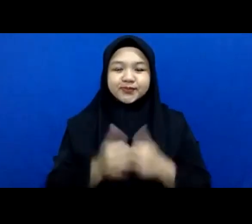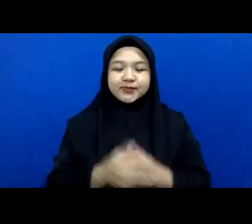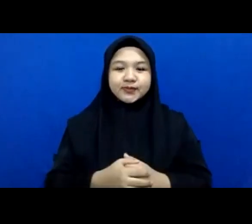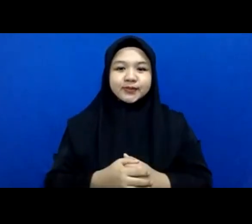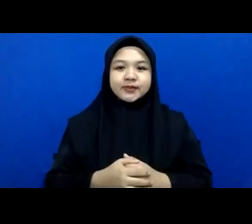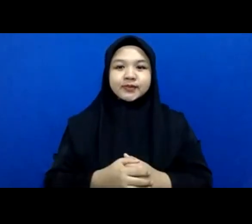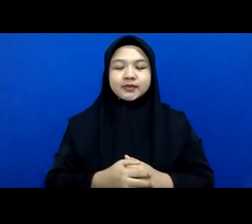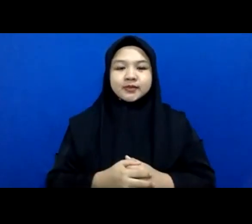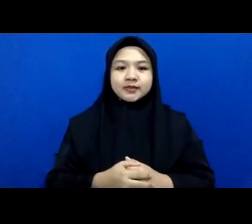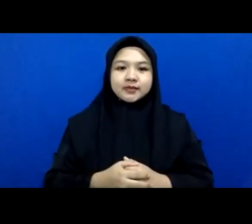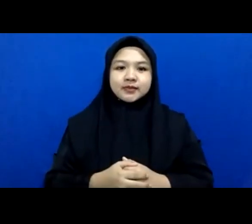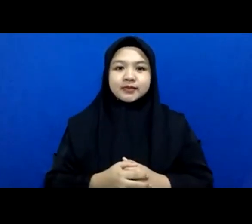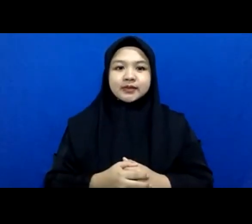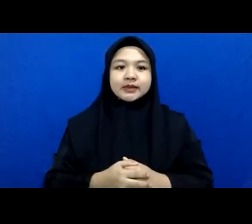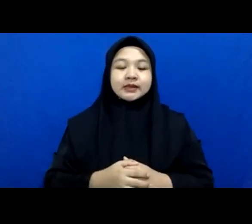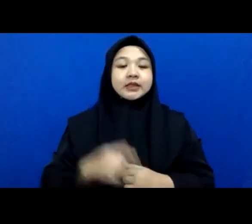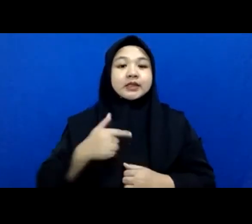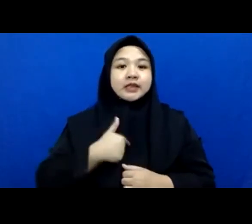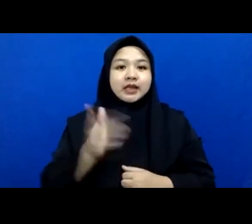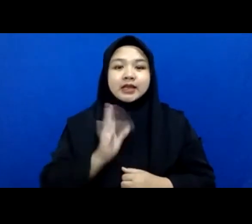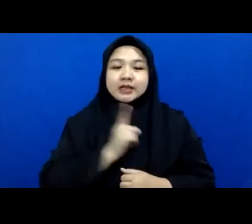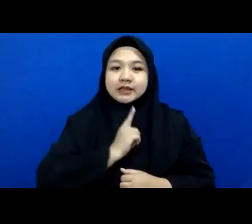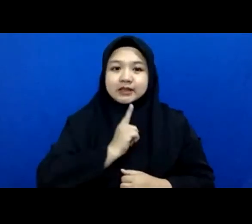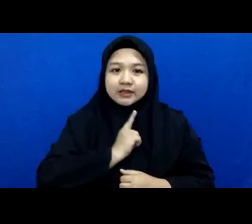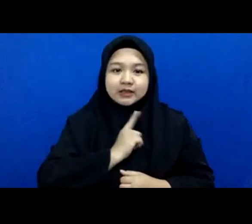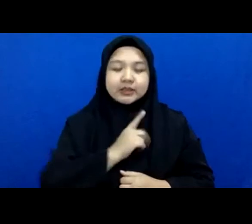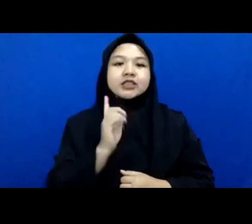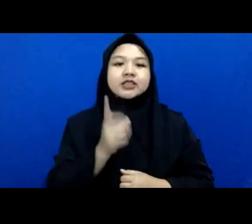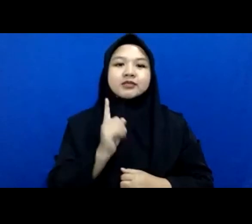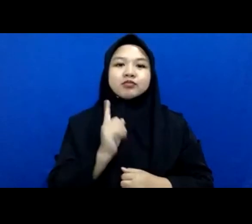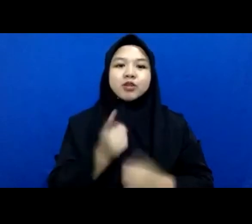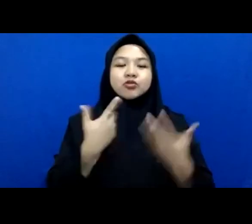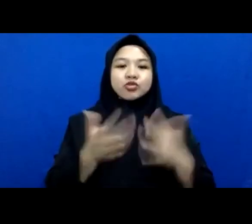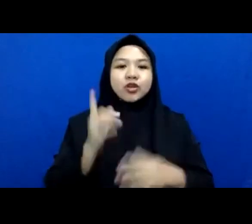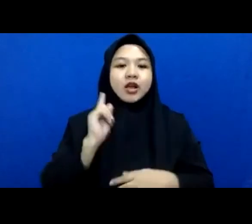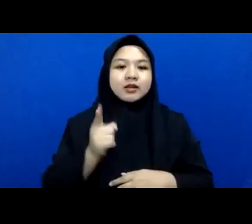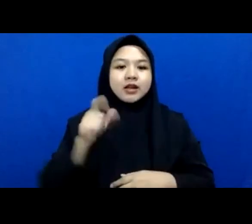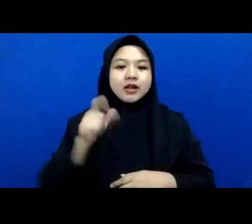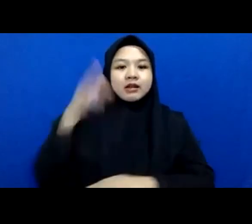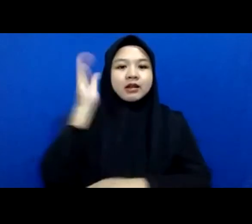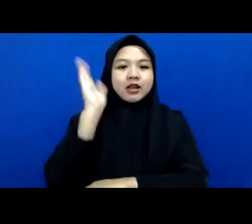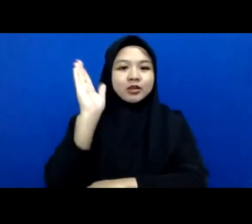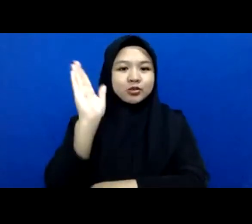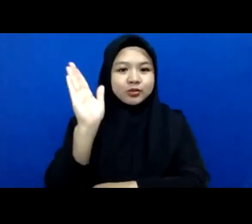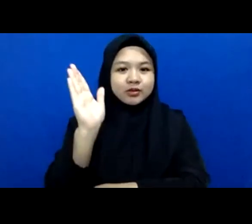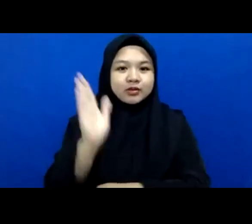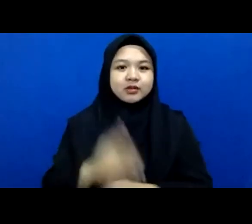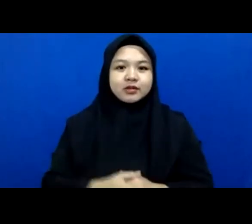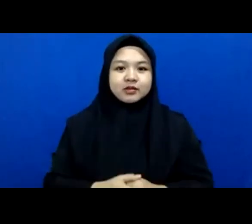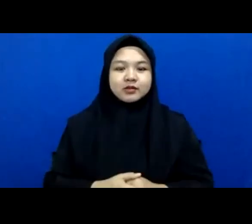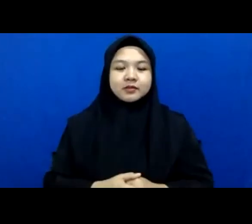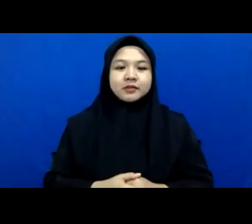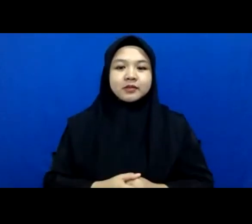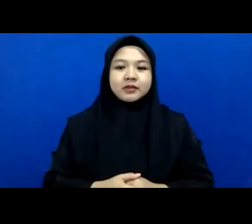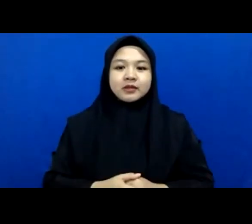Tentu saja di dalam sesi ini saya tidak sendiri juga karena sudah hadir para narasumber kita di ruang